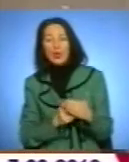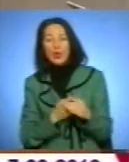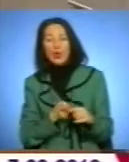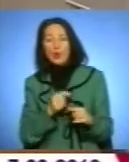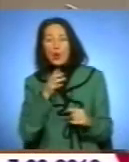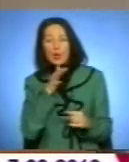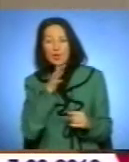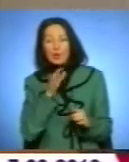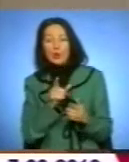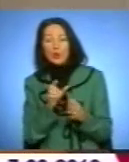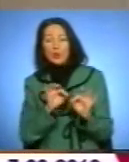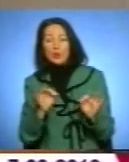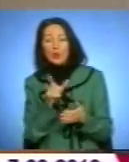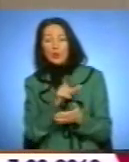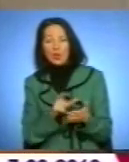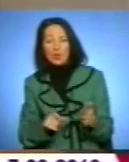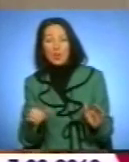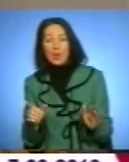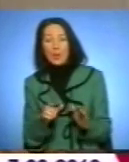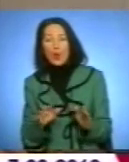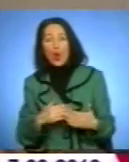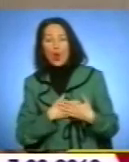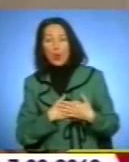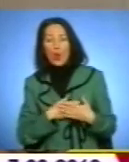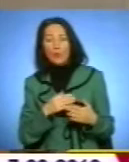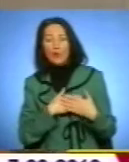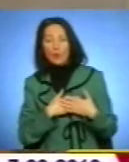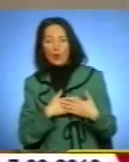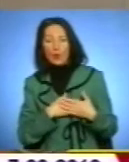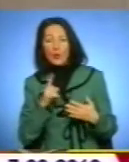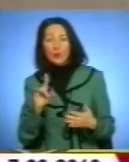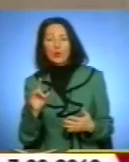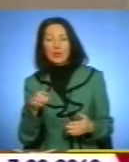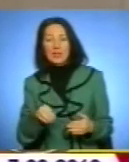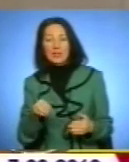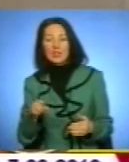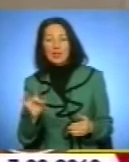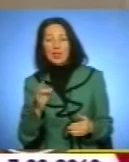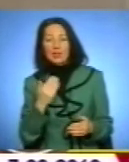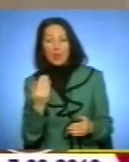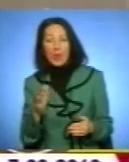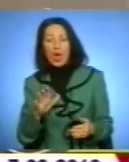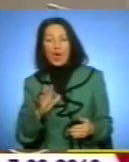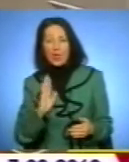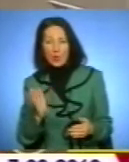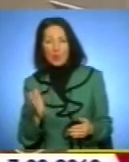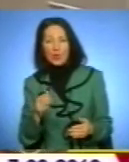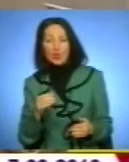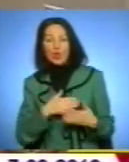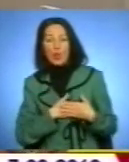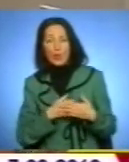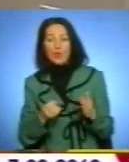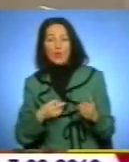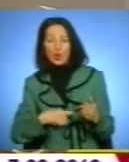Любов, любов, 100 000 раз. Вона була і буде. З любові родиться дитя і виростають люди. Любов прийшла вогонь і